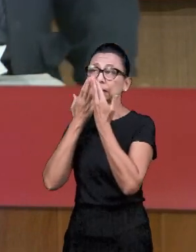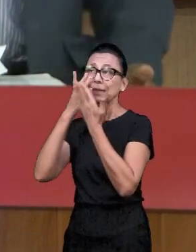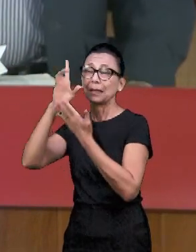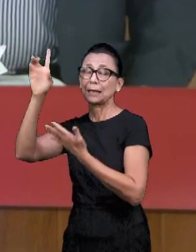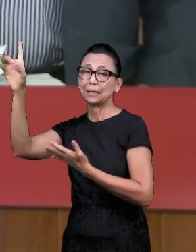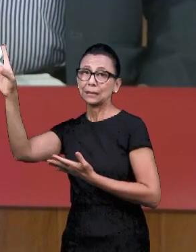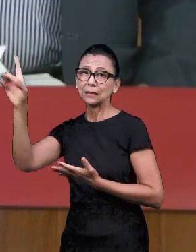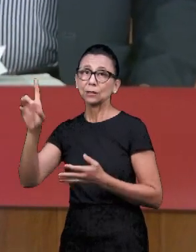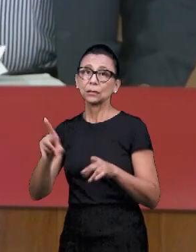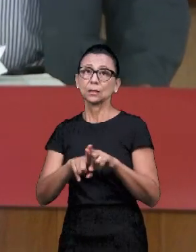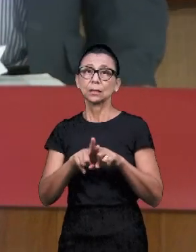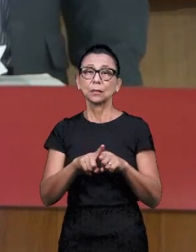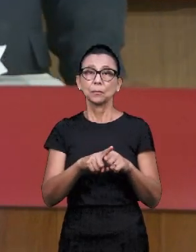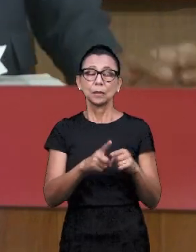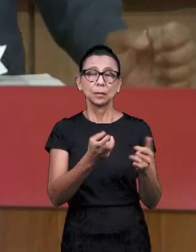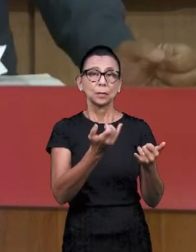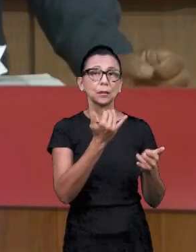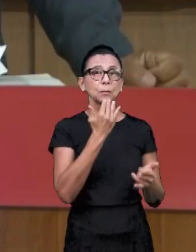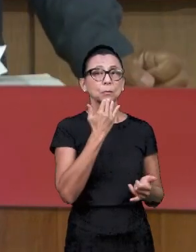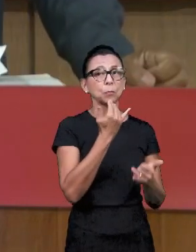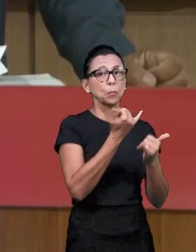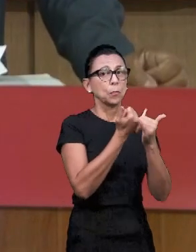давайте решим это сегодня,